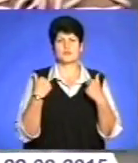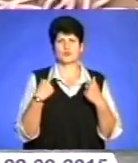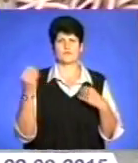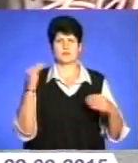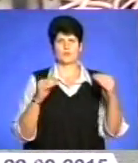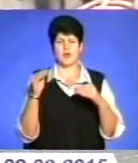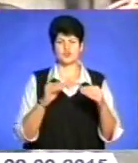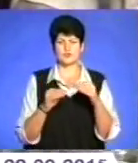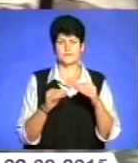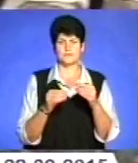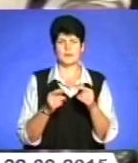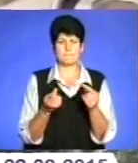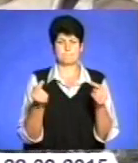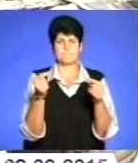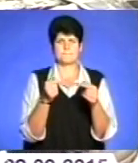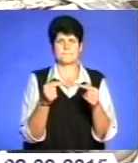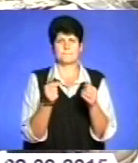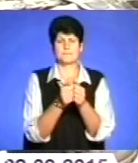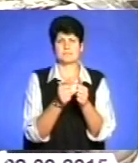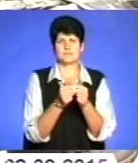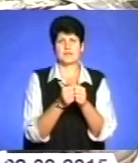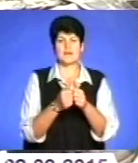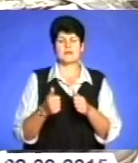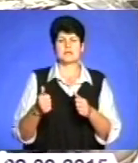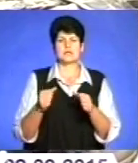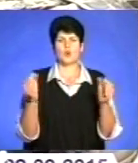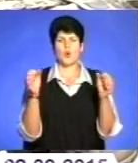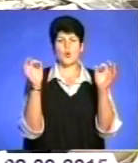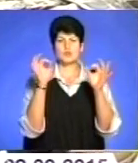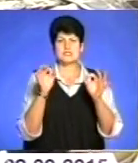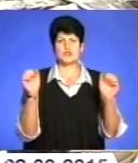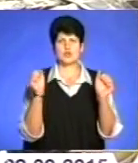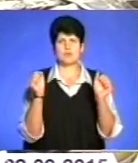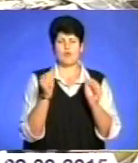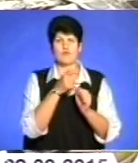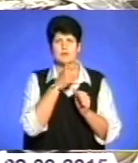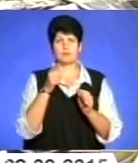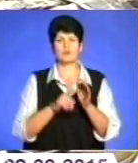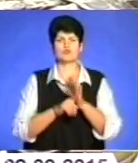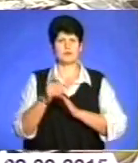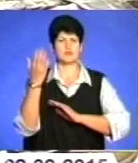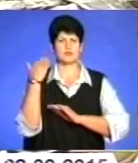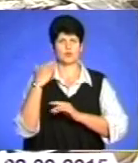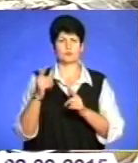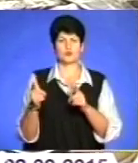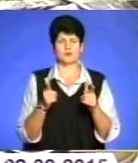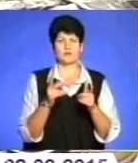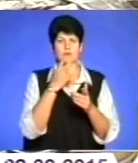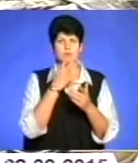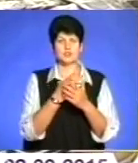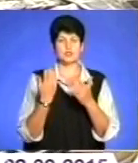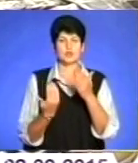спорядження. Підходить зимовий, осінньо-зимовий період, значить, ми вже почали давно до нього підготовку, бачите, що новий